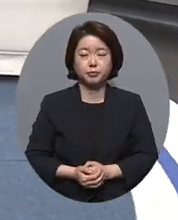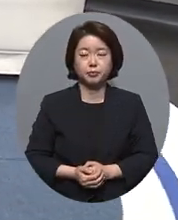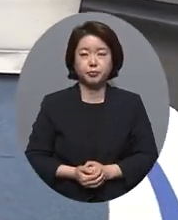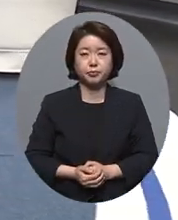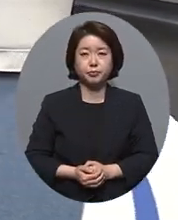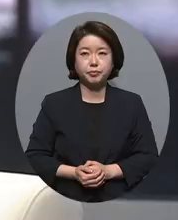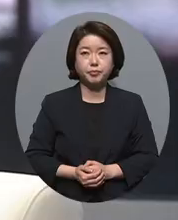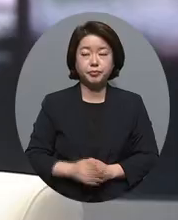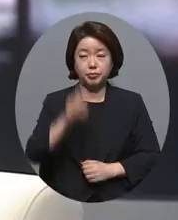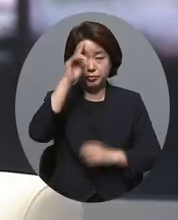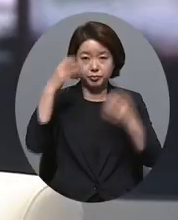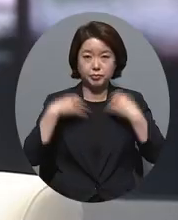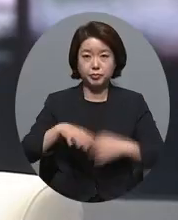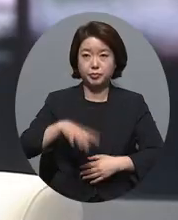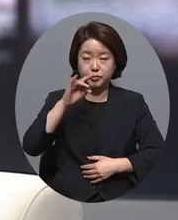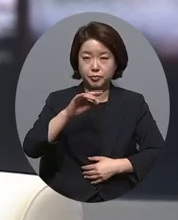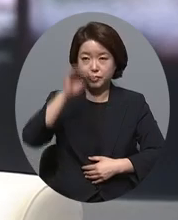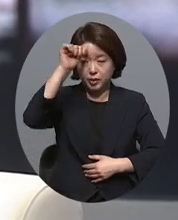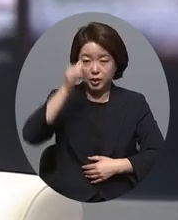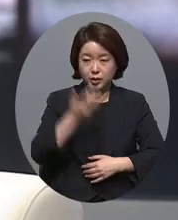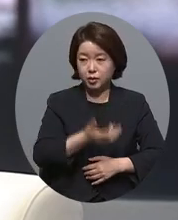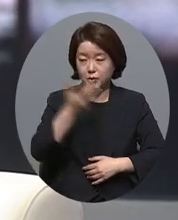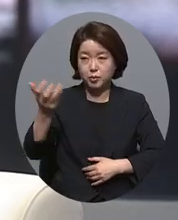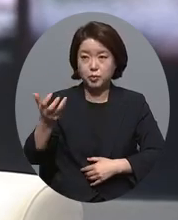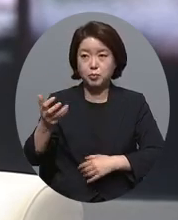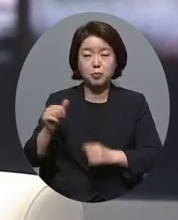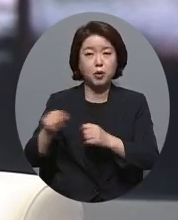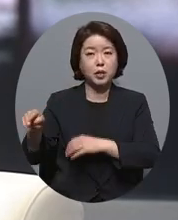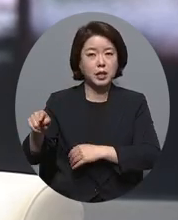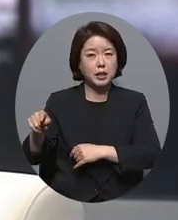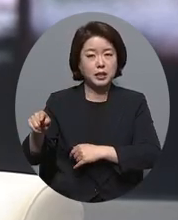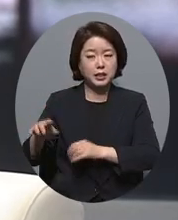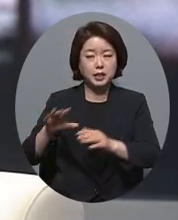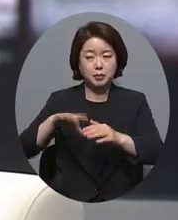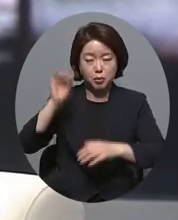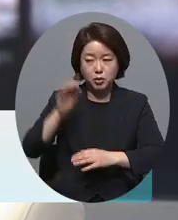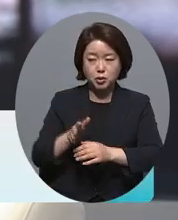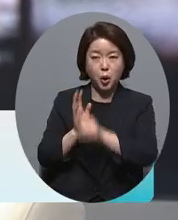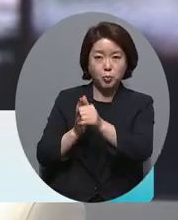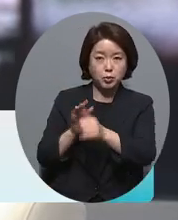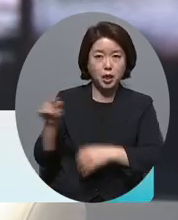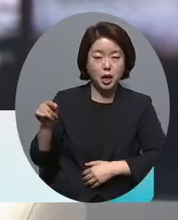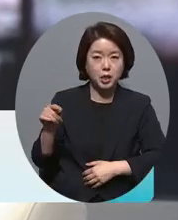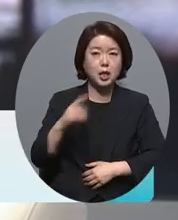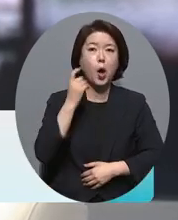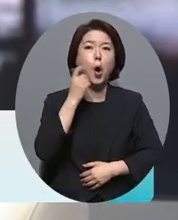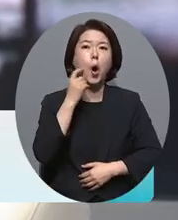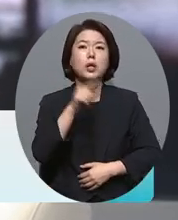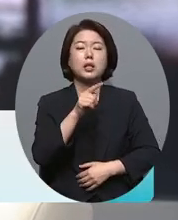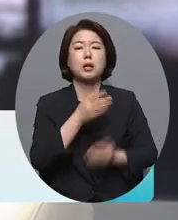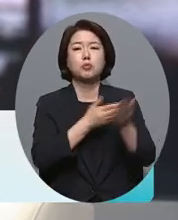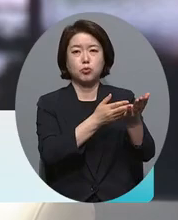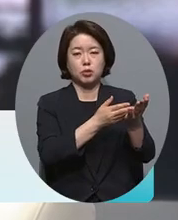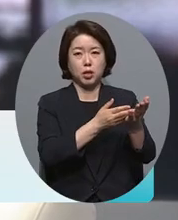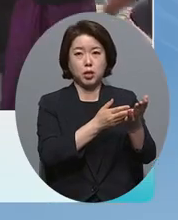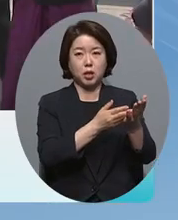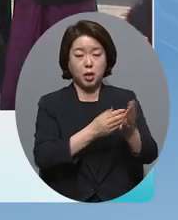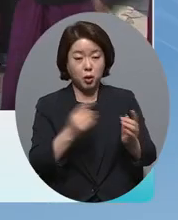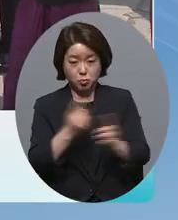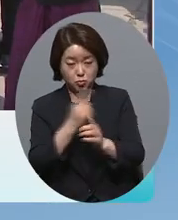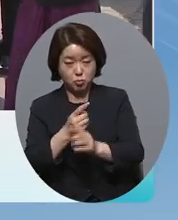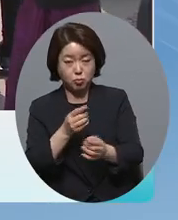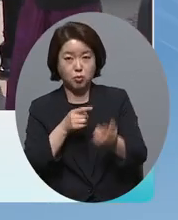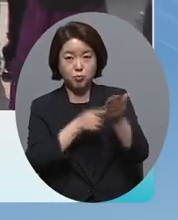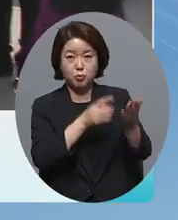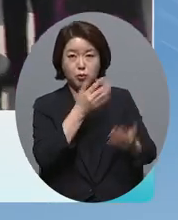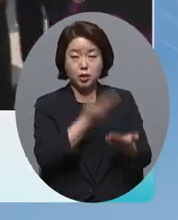의류 정부에서 이제 먼저 인도 순방을 요청했다고 보도한 언론이 허위다라고 주장을 하면서 정정부도 청구 소송을 한